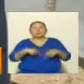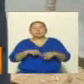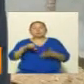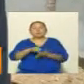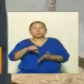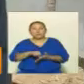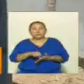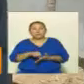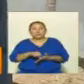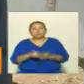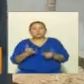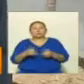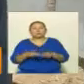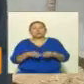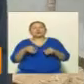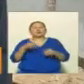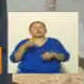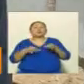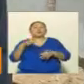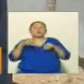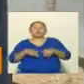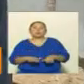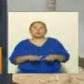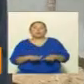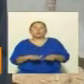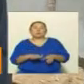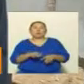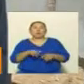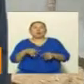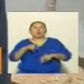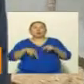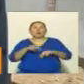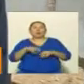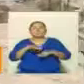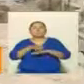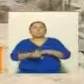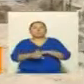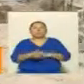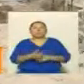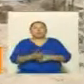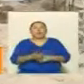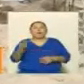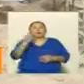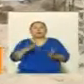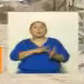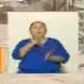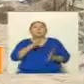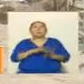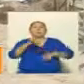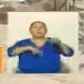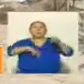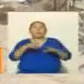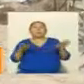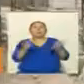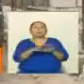қатысуымен бүгінгі таңда сот шешімін орындау барысында құрылыс объектісі мәжбүрлеп бұзылуда. Ақтау қаласында заңсыз салынған